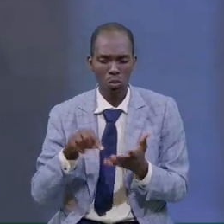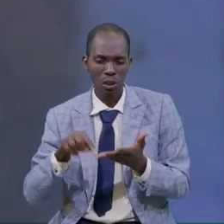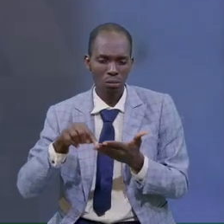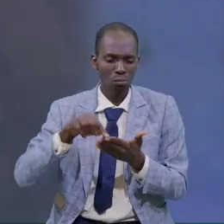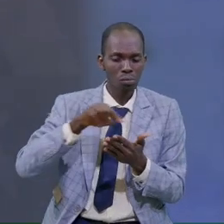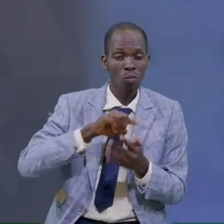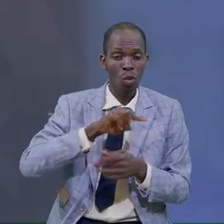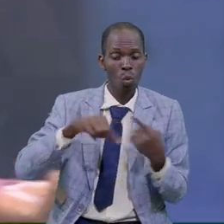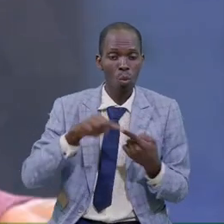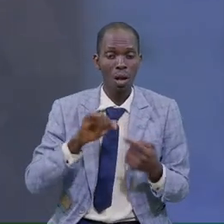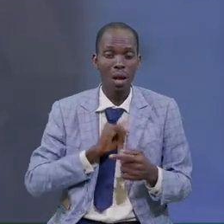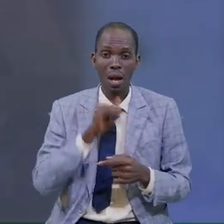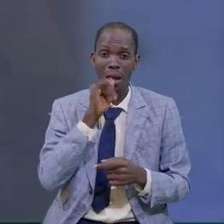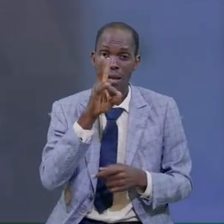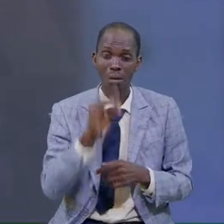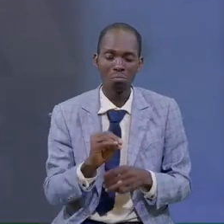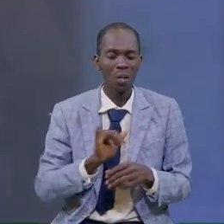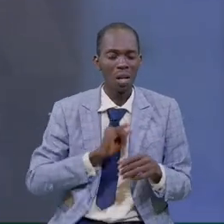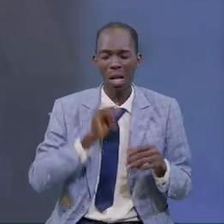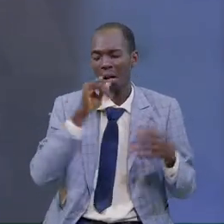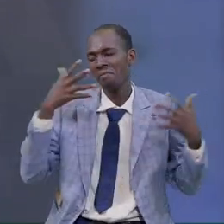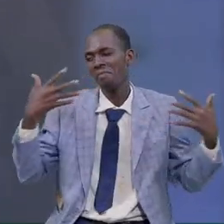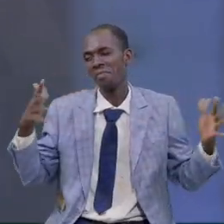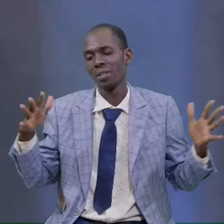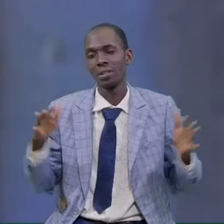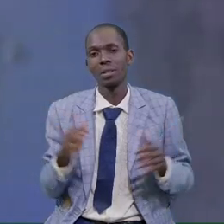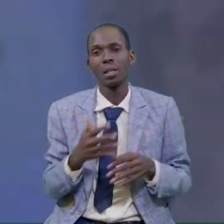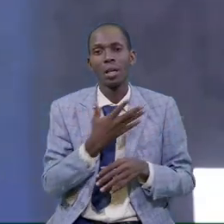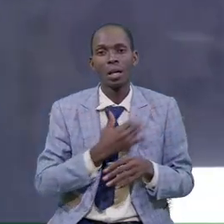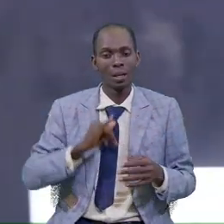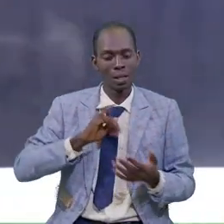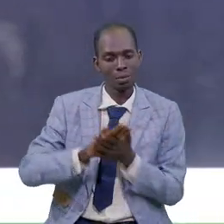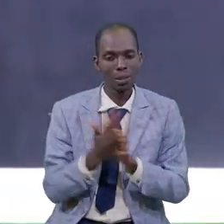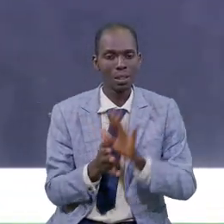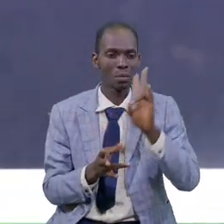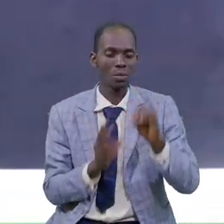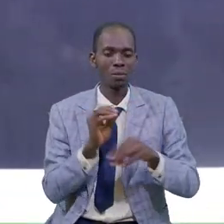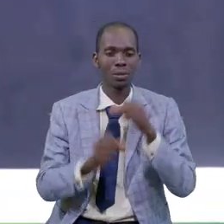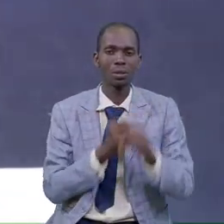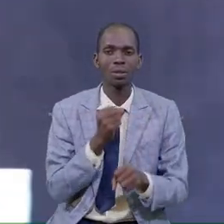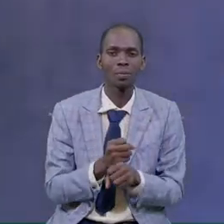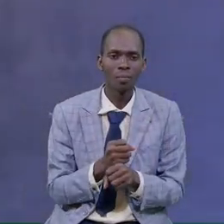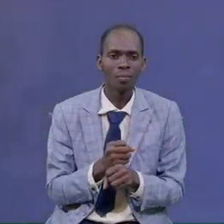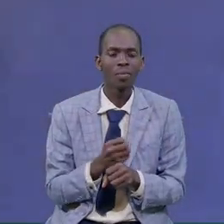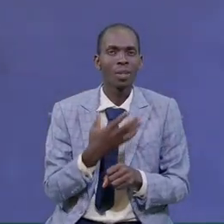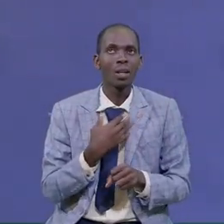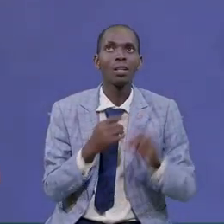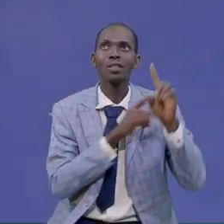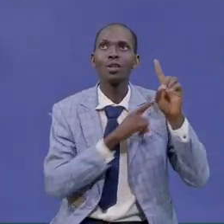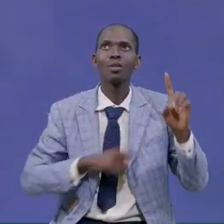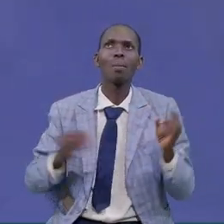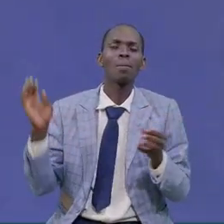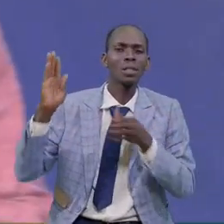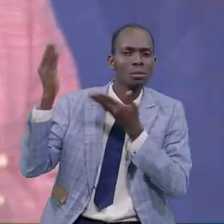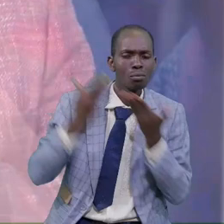ans, je vais finir. Et j'ai 70 ans. Et Dieu a commencé à mettre la vision dans